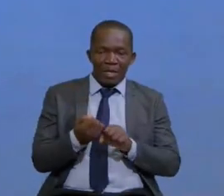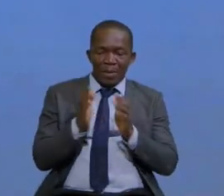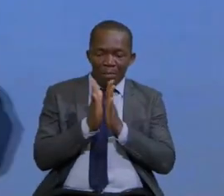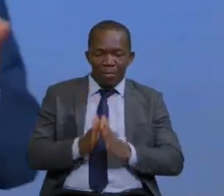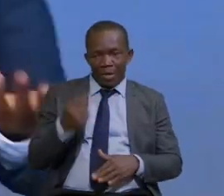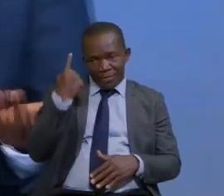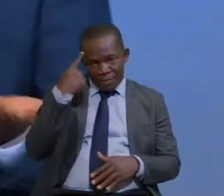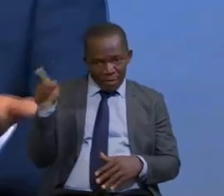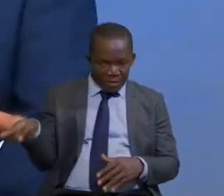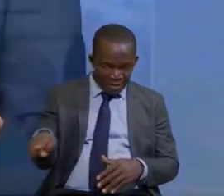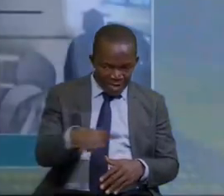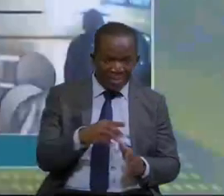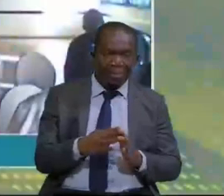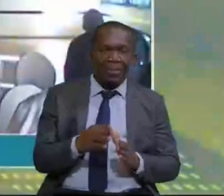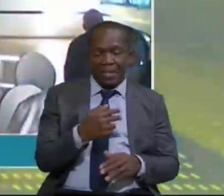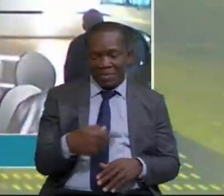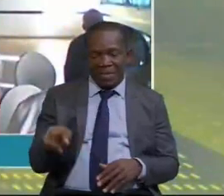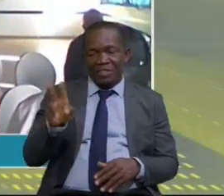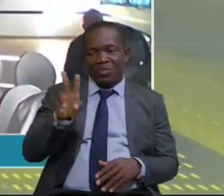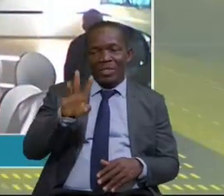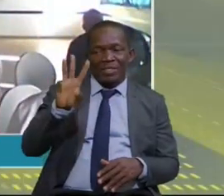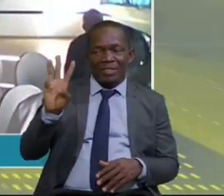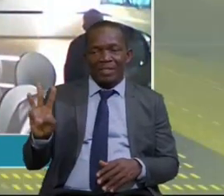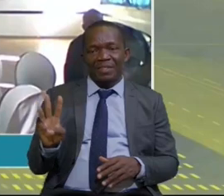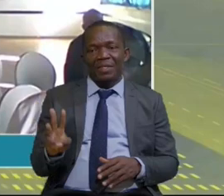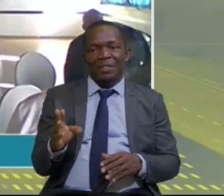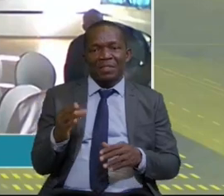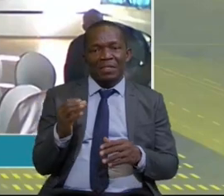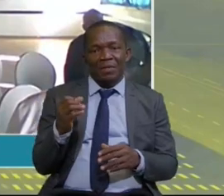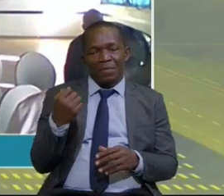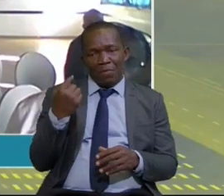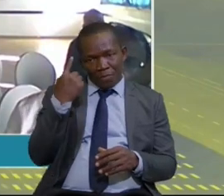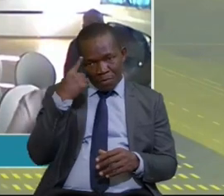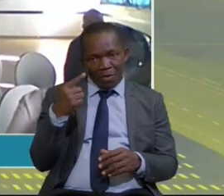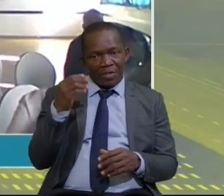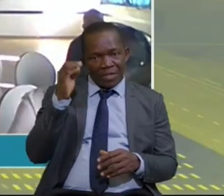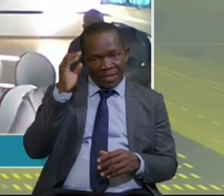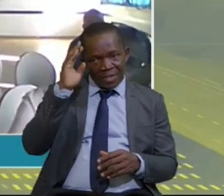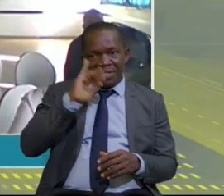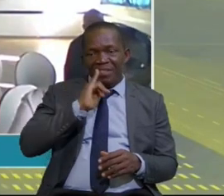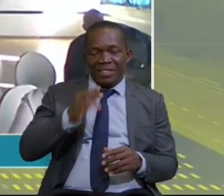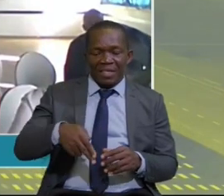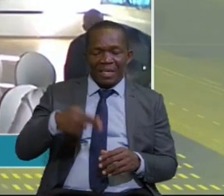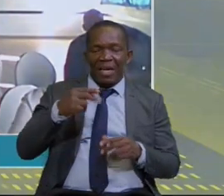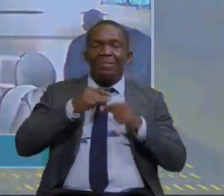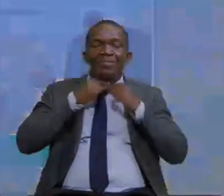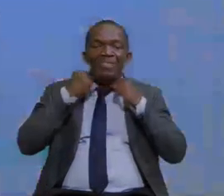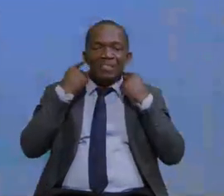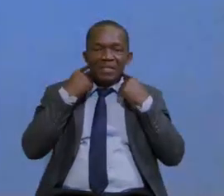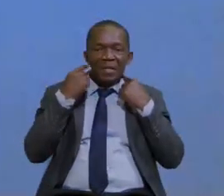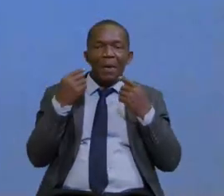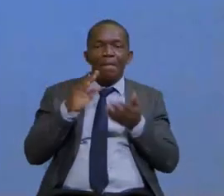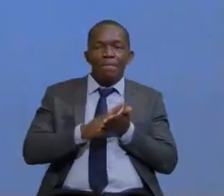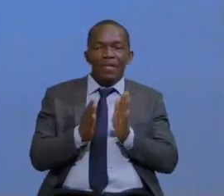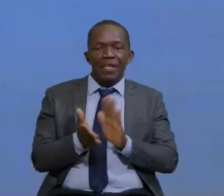26. Il nous convenait en effet d'avoir un souverain sacrificateur comme lui. C'est pourquoi il est